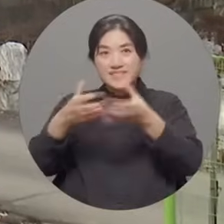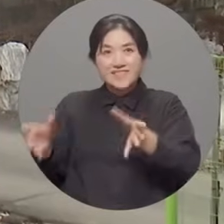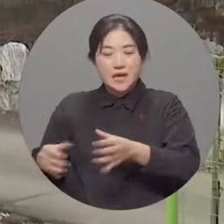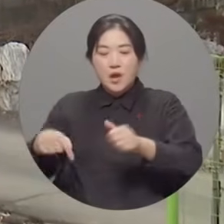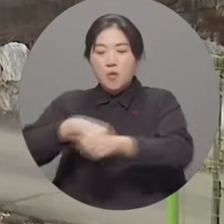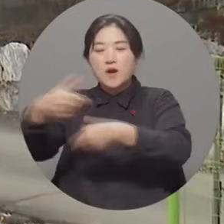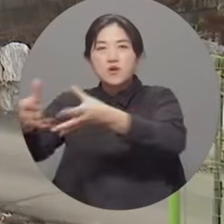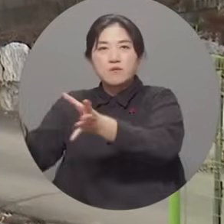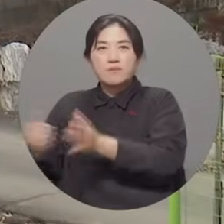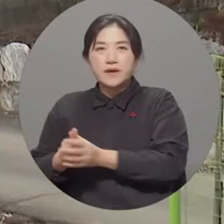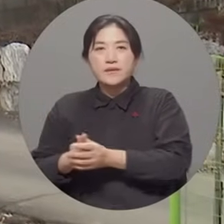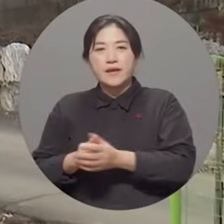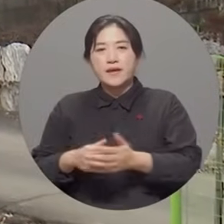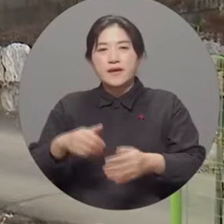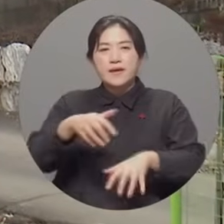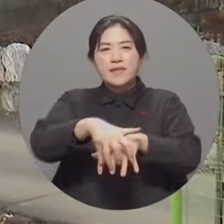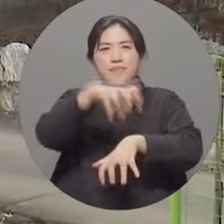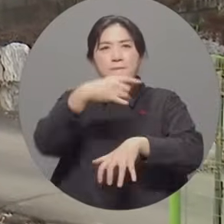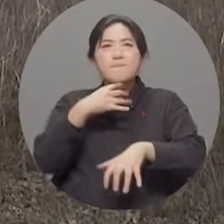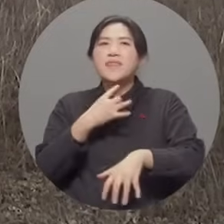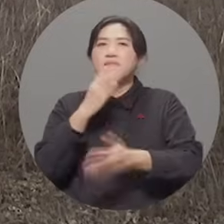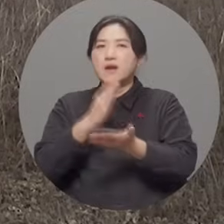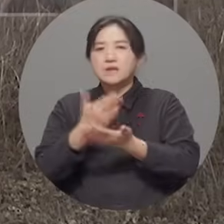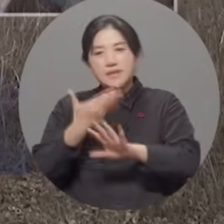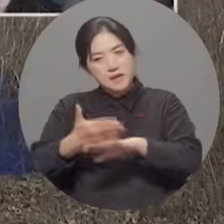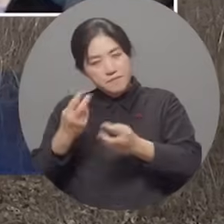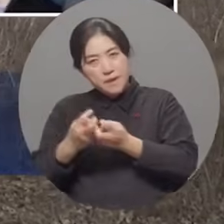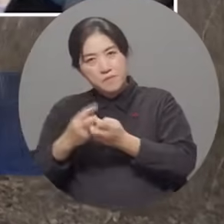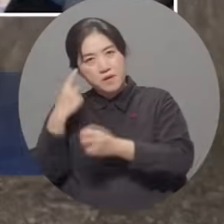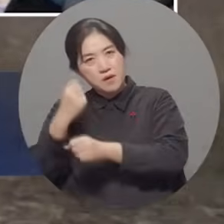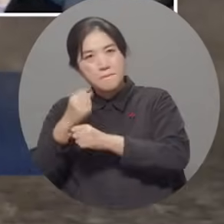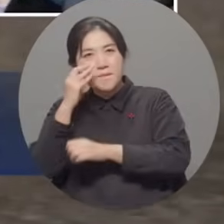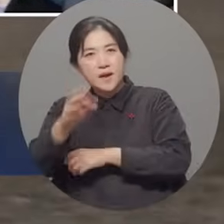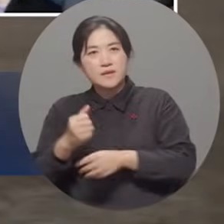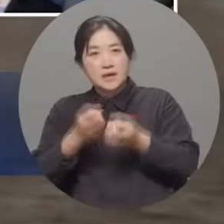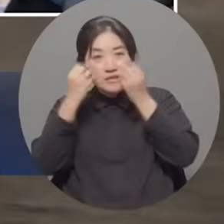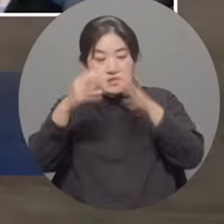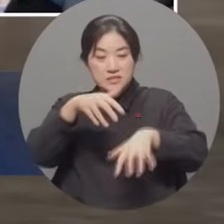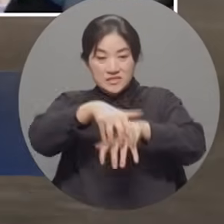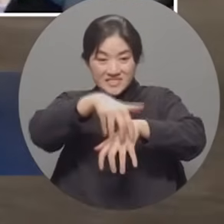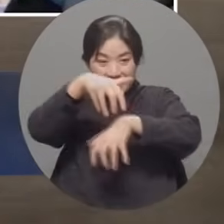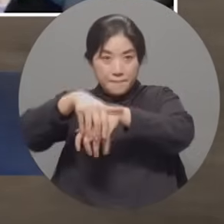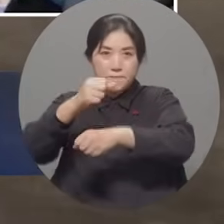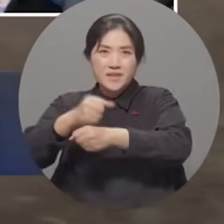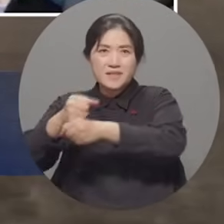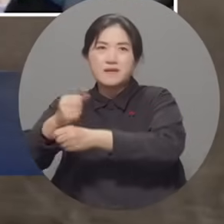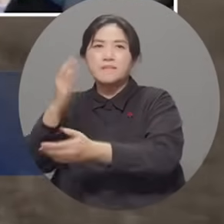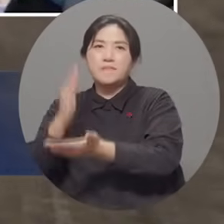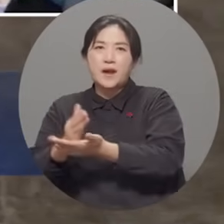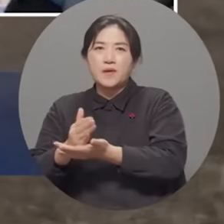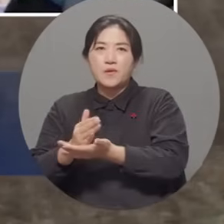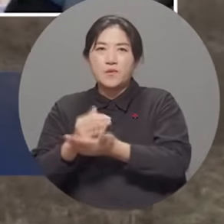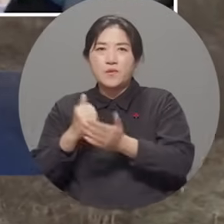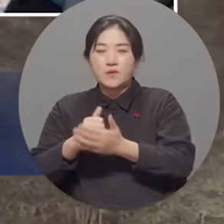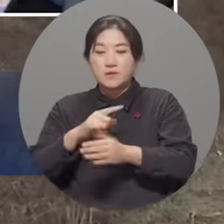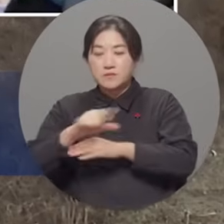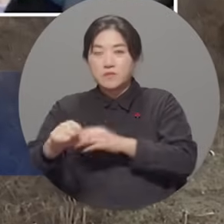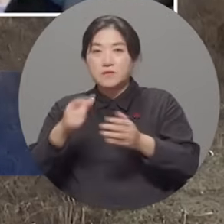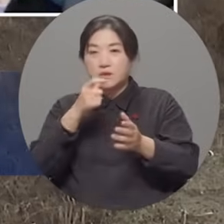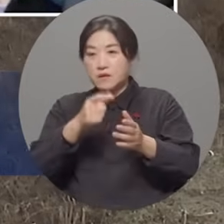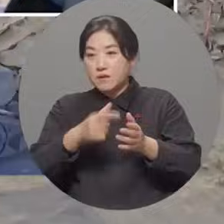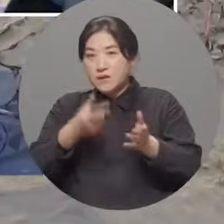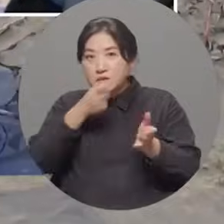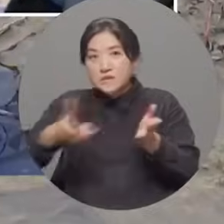외에 대안부터 검토할 것을 요구합니다. 자꾸 신규 댐을 만드는 게 아니라 지역으로 올수록 저수지가 많지